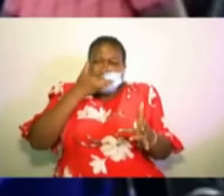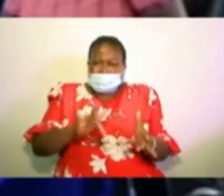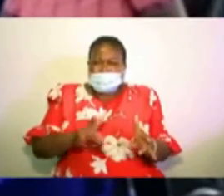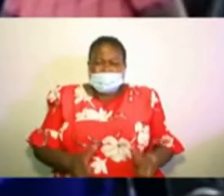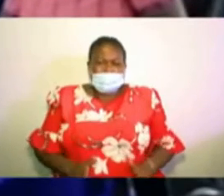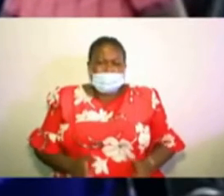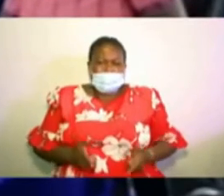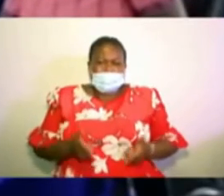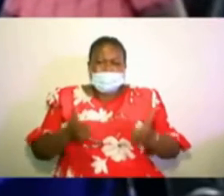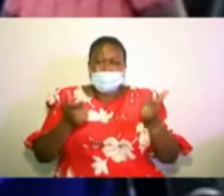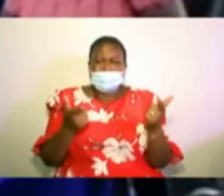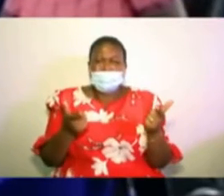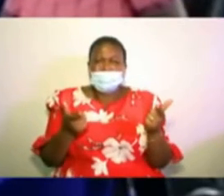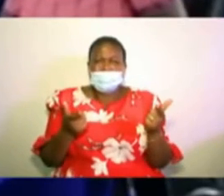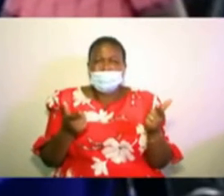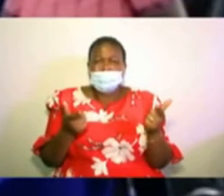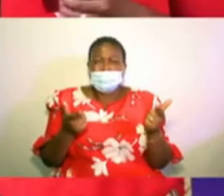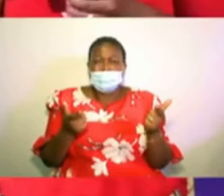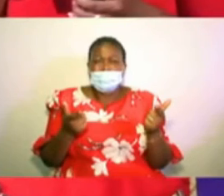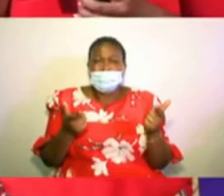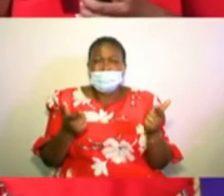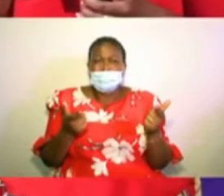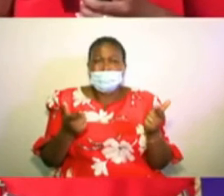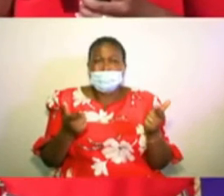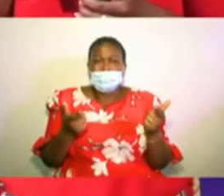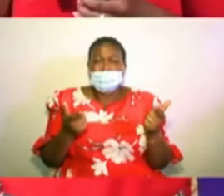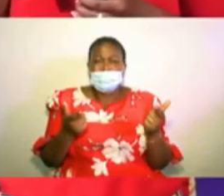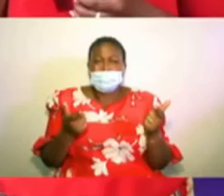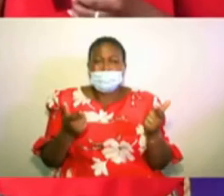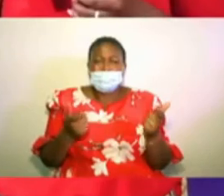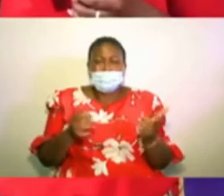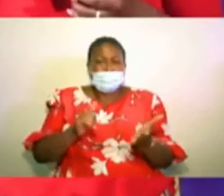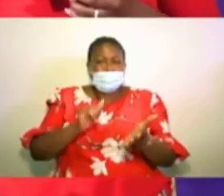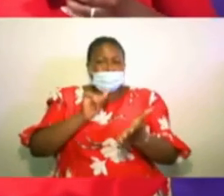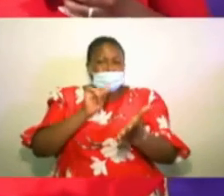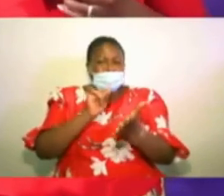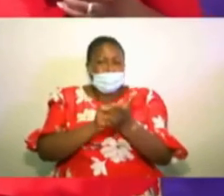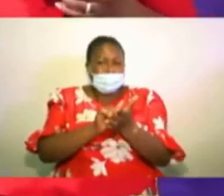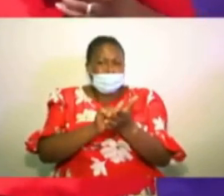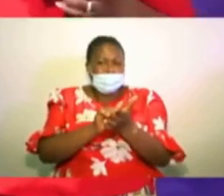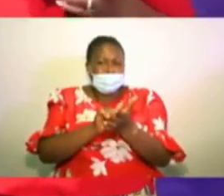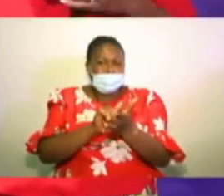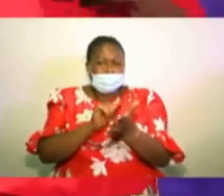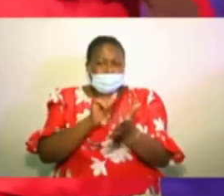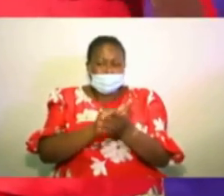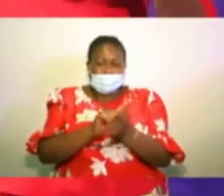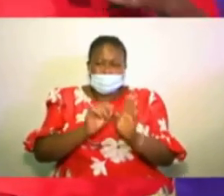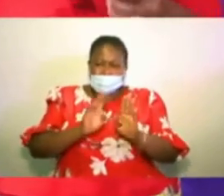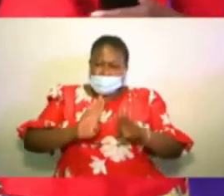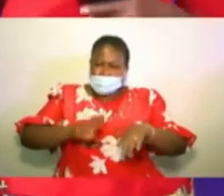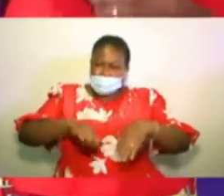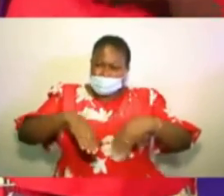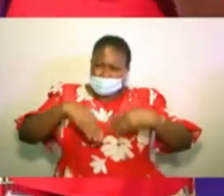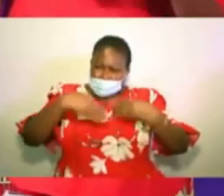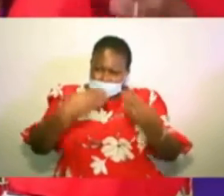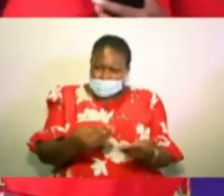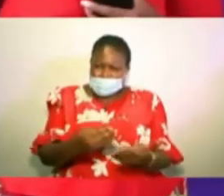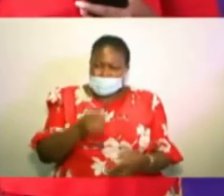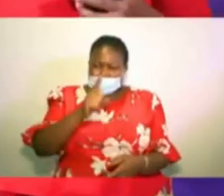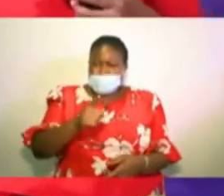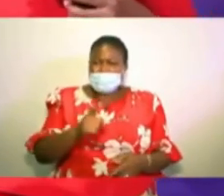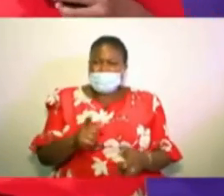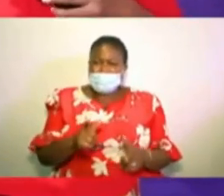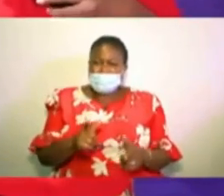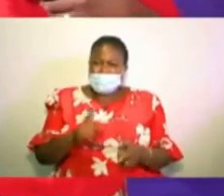vitalité. Something or something that produces animation and vitality. Quelque chose qui produit